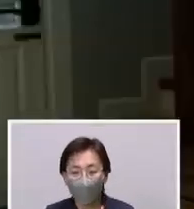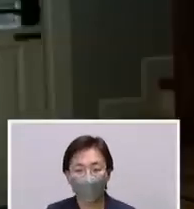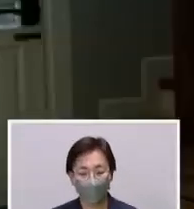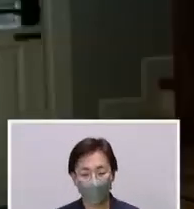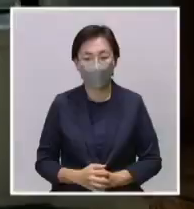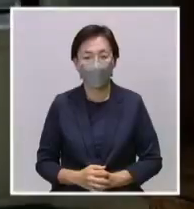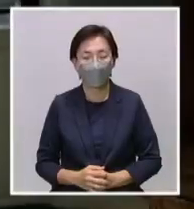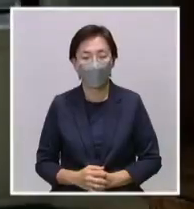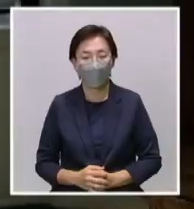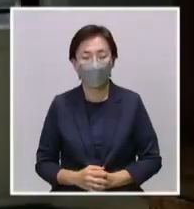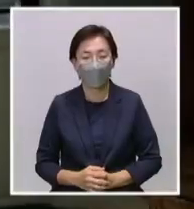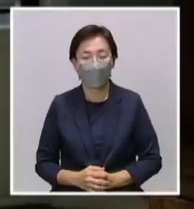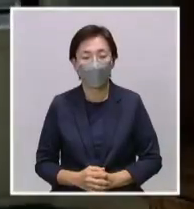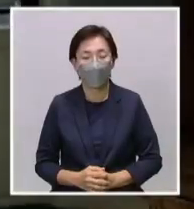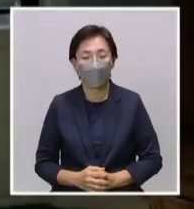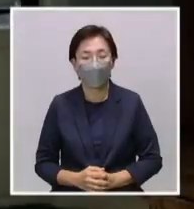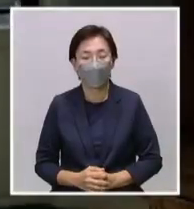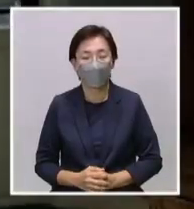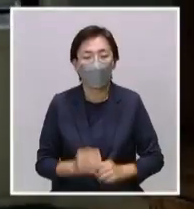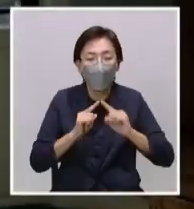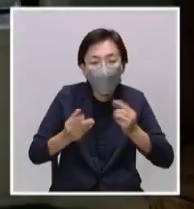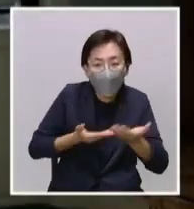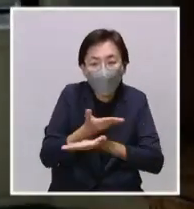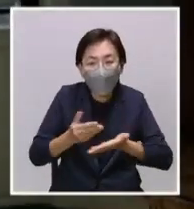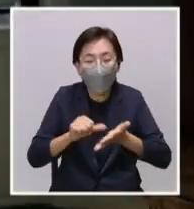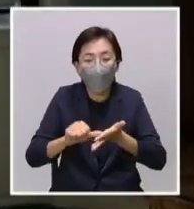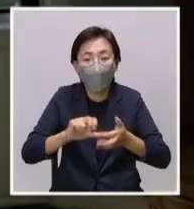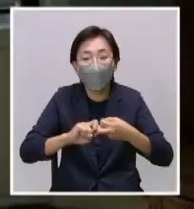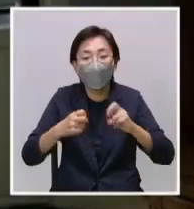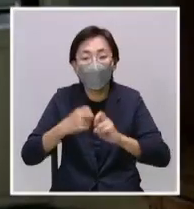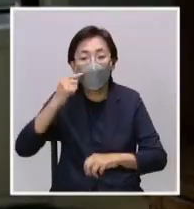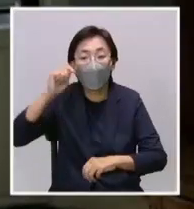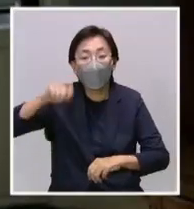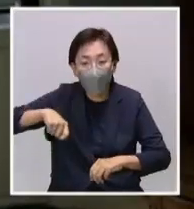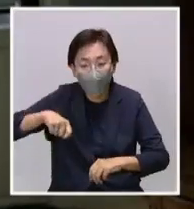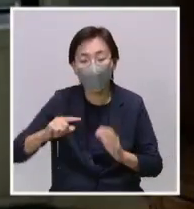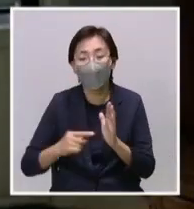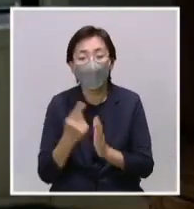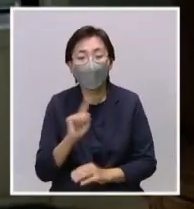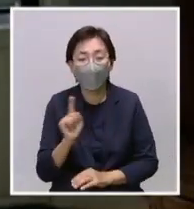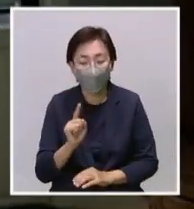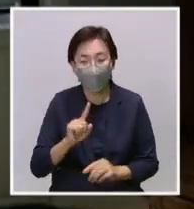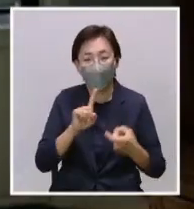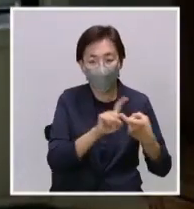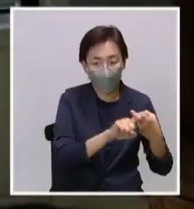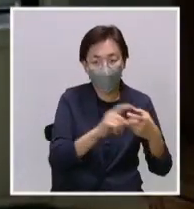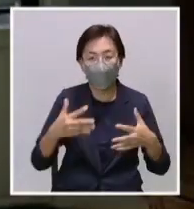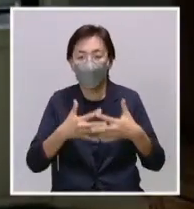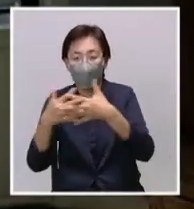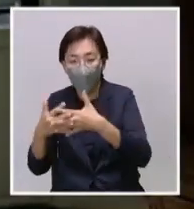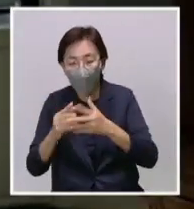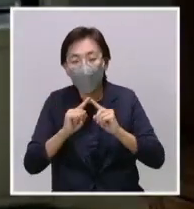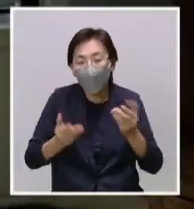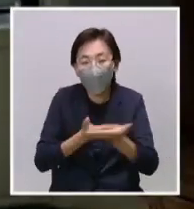อ่ะมีวงเจรจาวงแรกของสัปดาห์นี้เพื่อแก้ปัญหาเหนือวิกฤตยูเครนนะคะเริ่มต้นที่รัสเซียกับสหรัฐที่